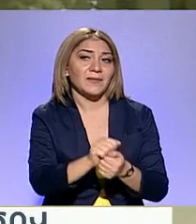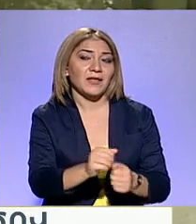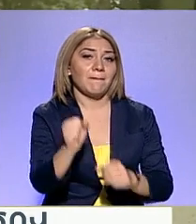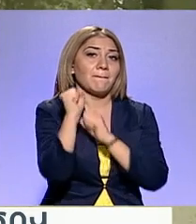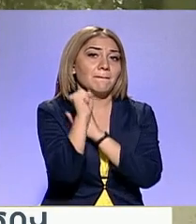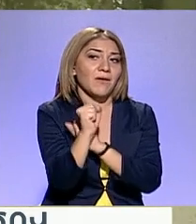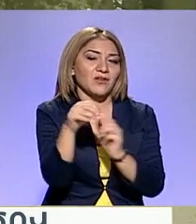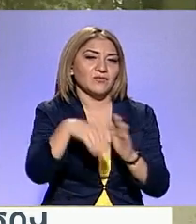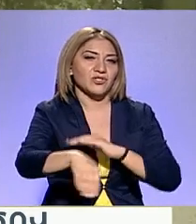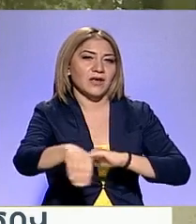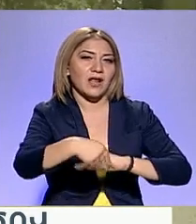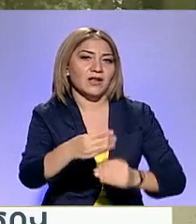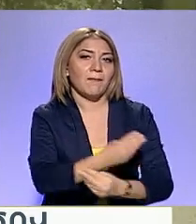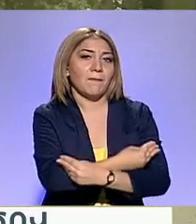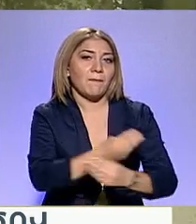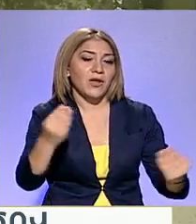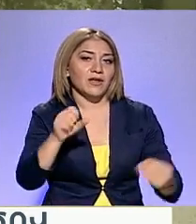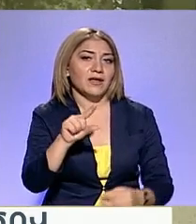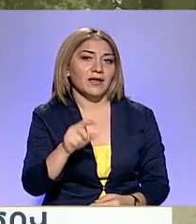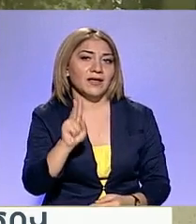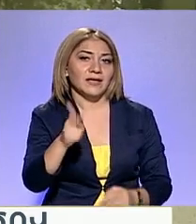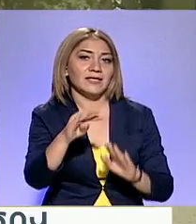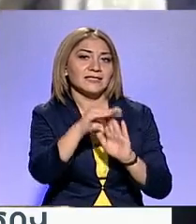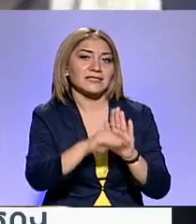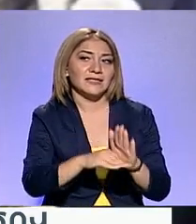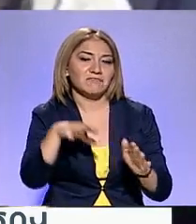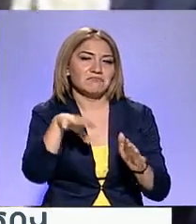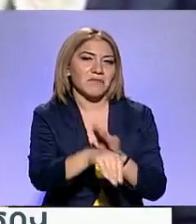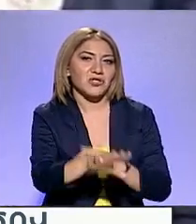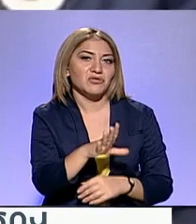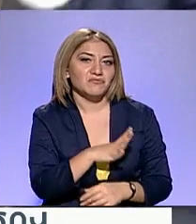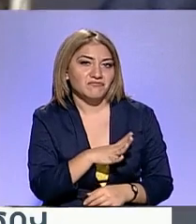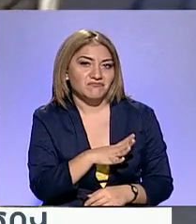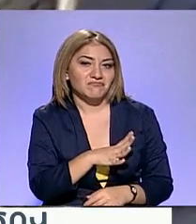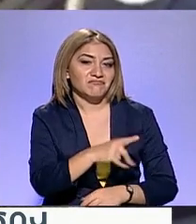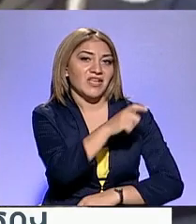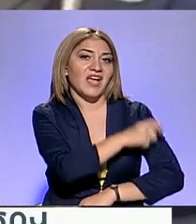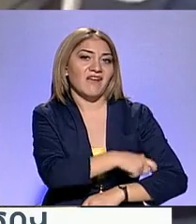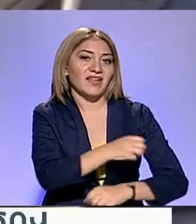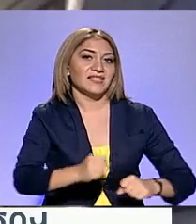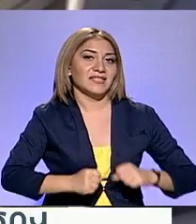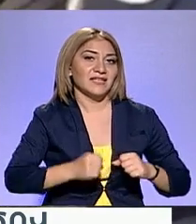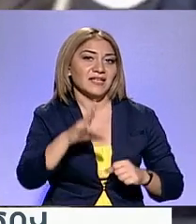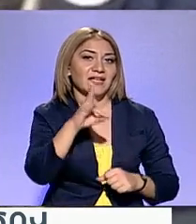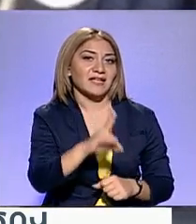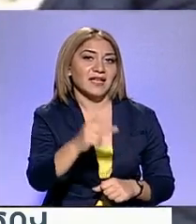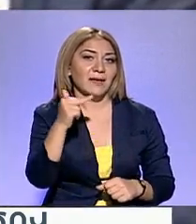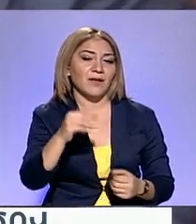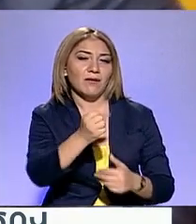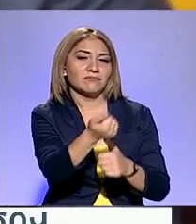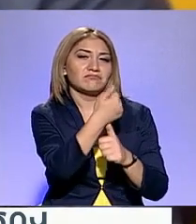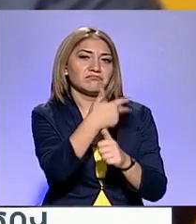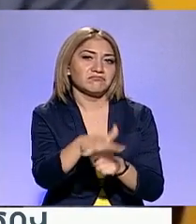հետո պարզվեց, ընտրակաշարքի բաժանման հանրապետականների սխեմաներն են։ Այդ ժամանակ ավականու թեկնածու Նիկոլ Փաշինյանը հրապարակեց ամեն